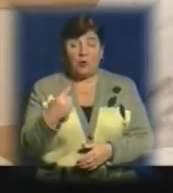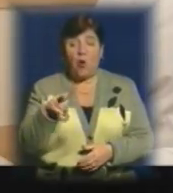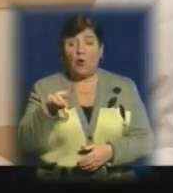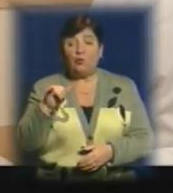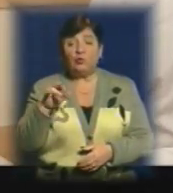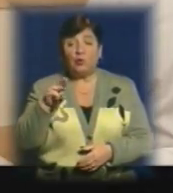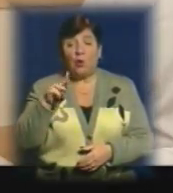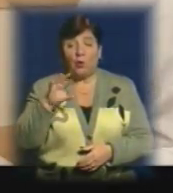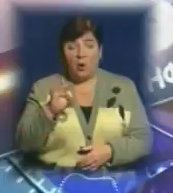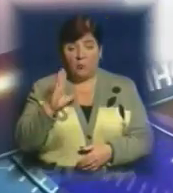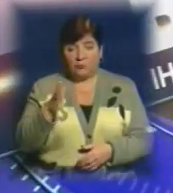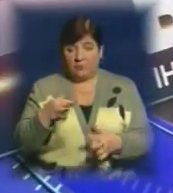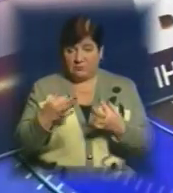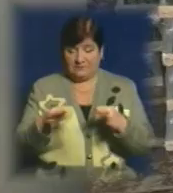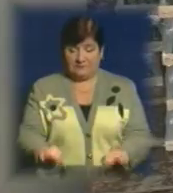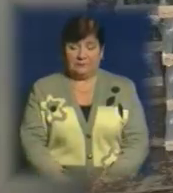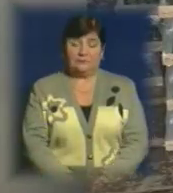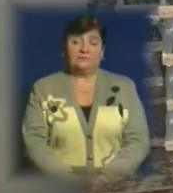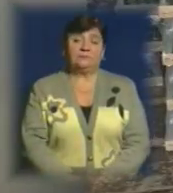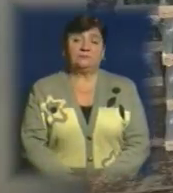до 1 лютого ми повністю запустимо.